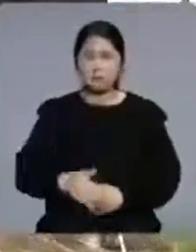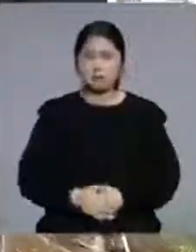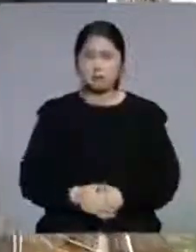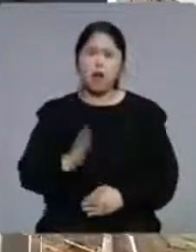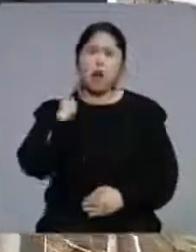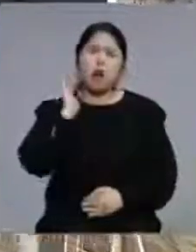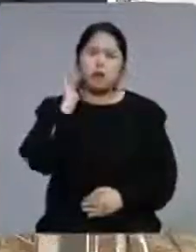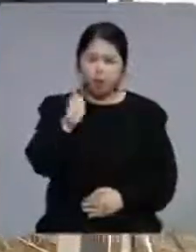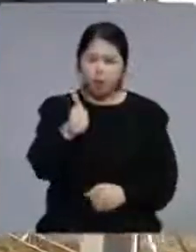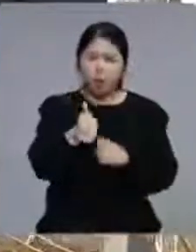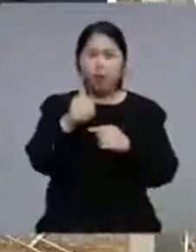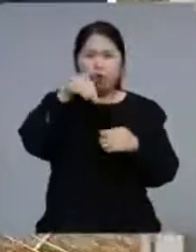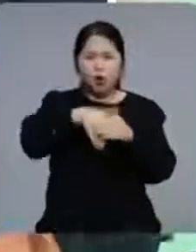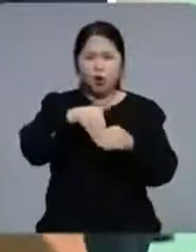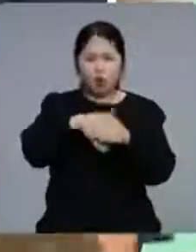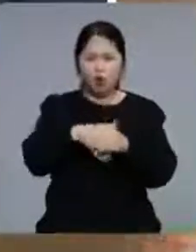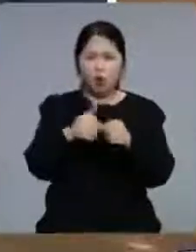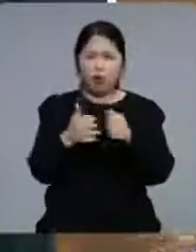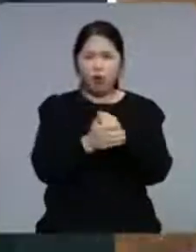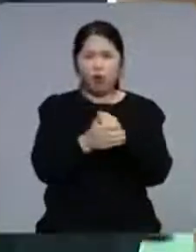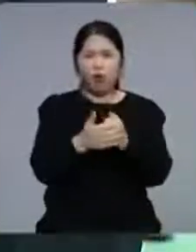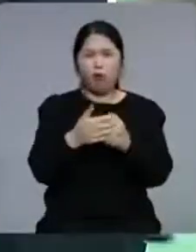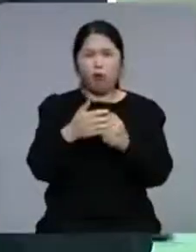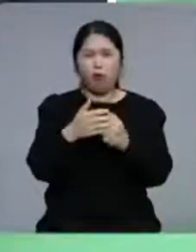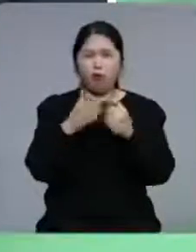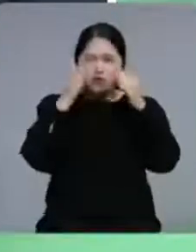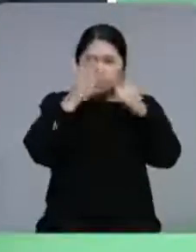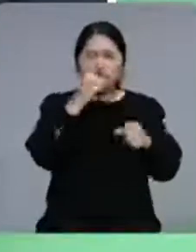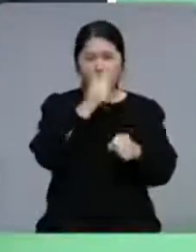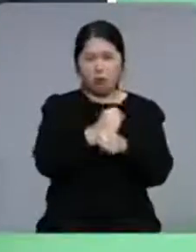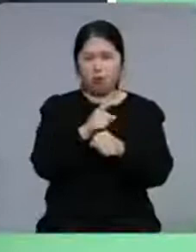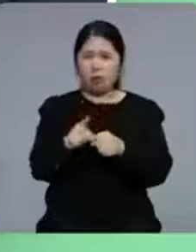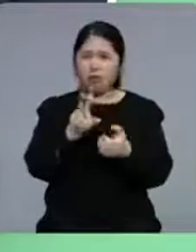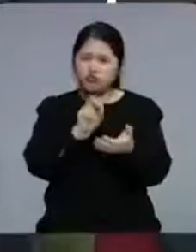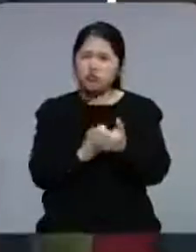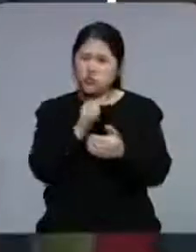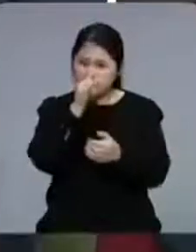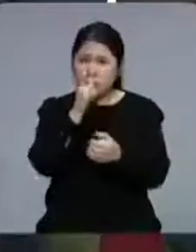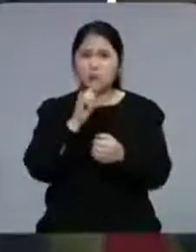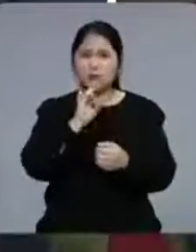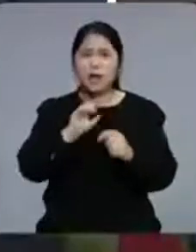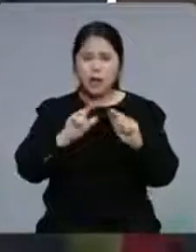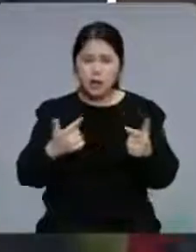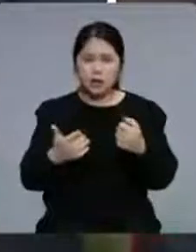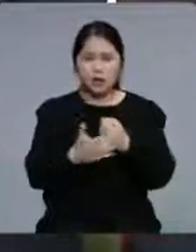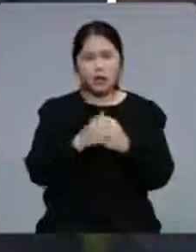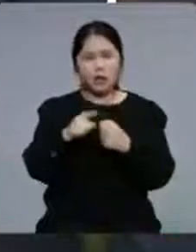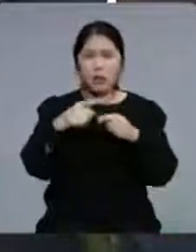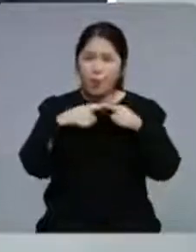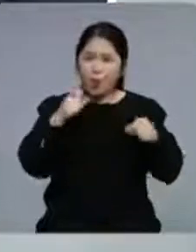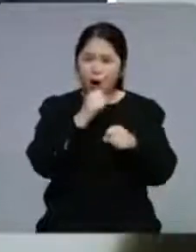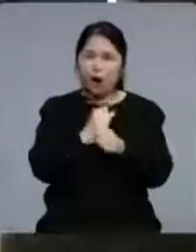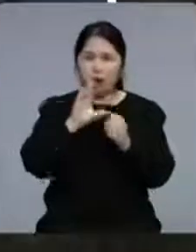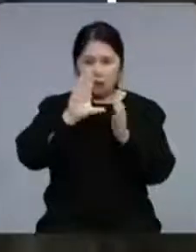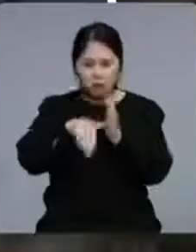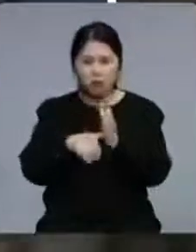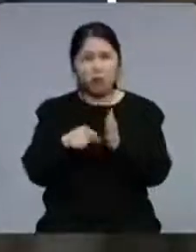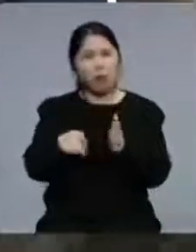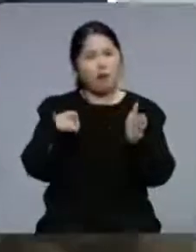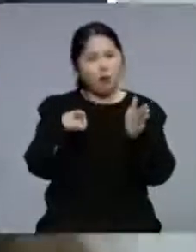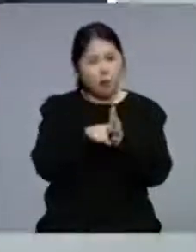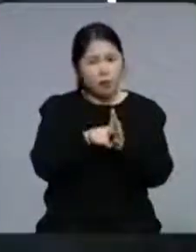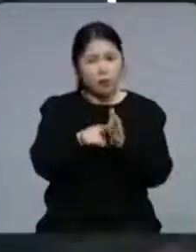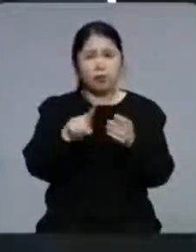다 줄 세우게 하는 그런 부작용이 있을 뿐만 아니라 평가의 어떤 객관성이라든지 신뢰성들을